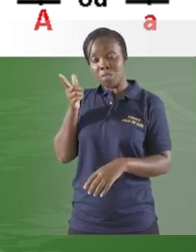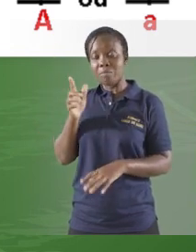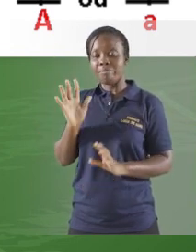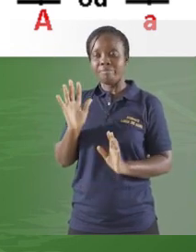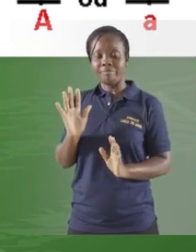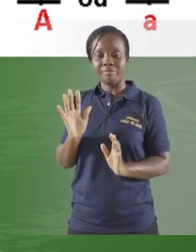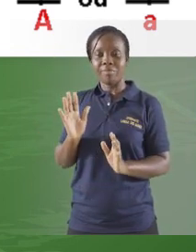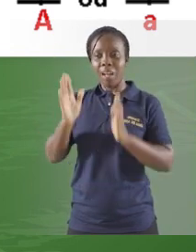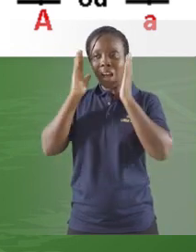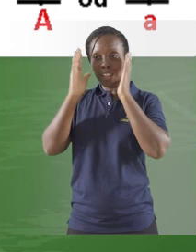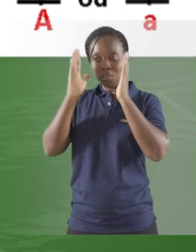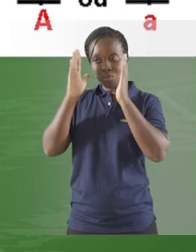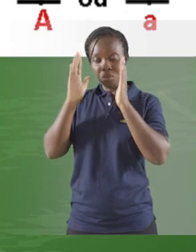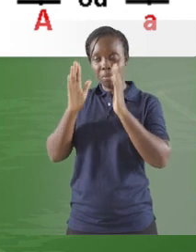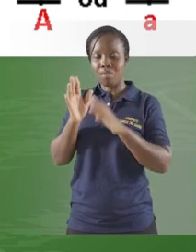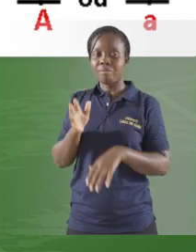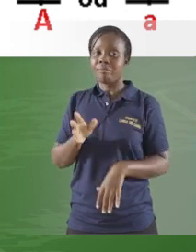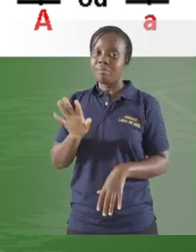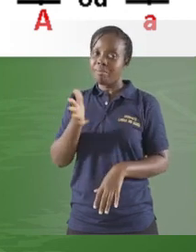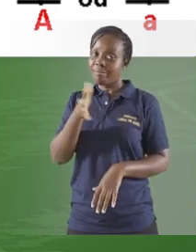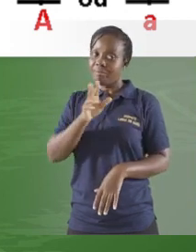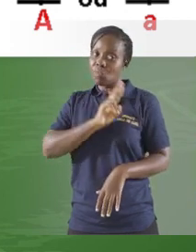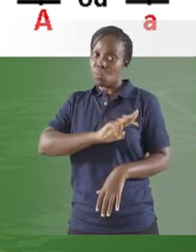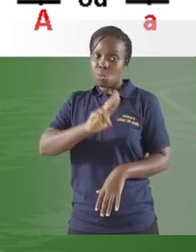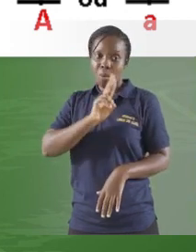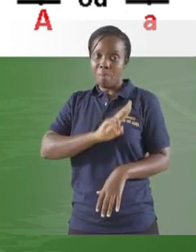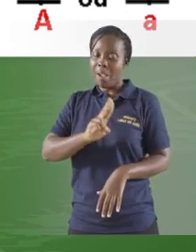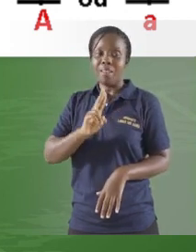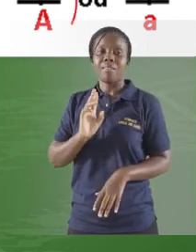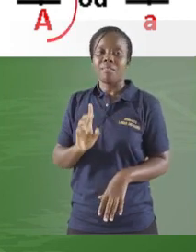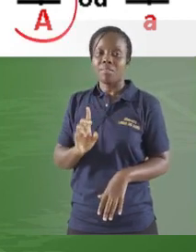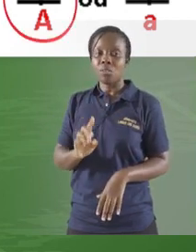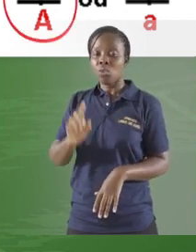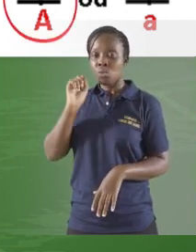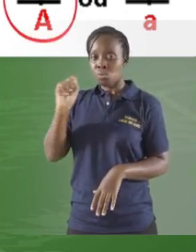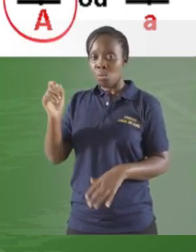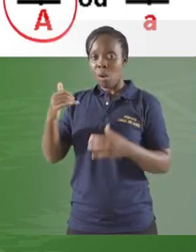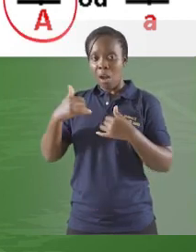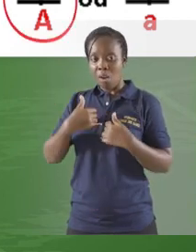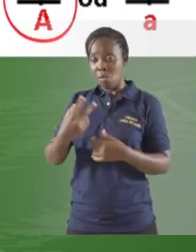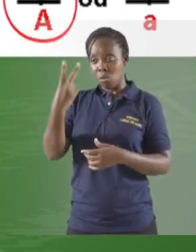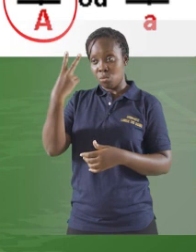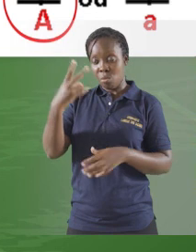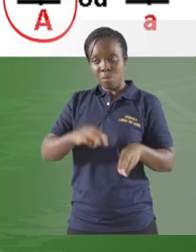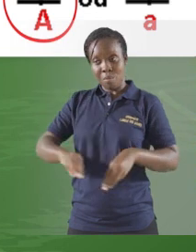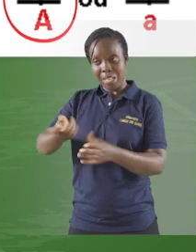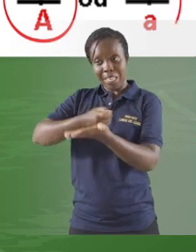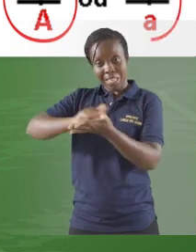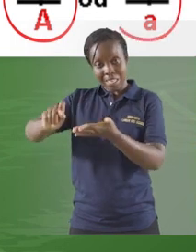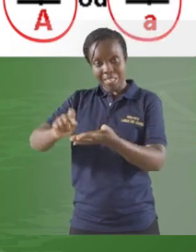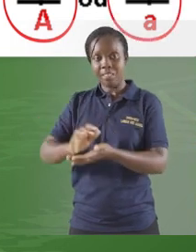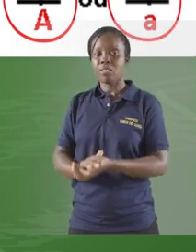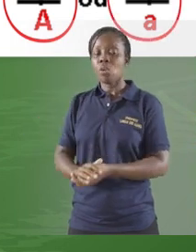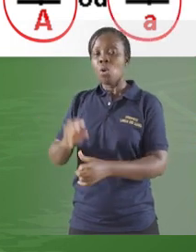génotypes possibles. L'individu est normal grand A ou grand